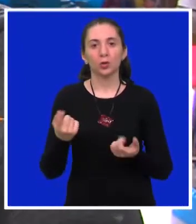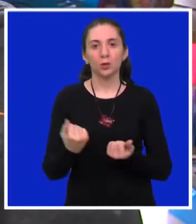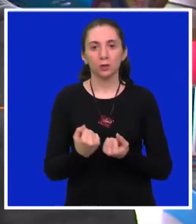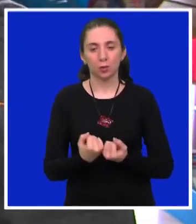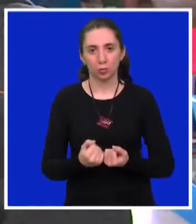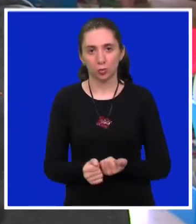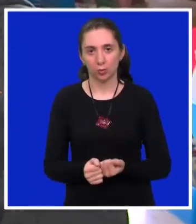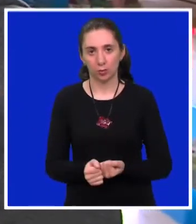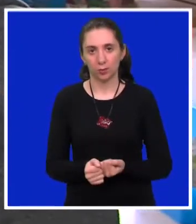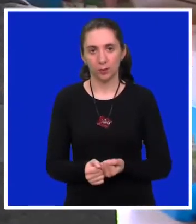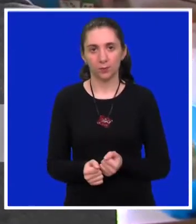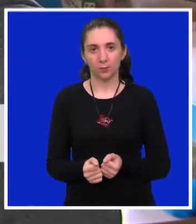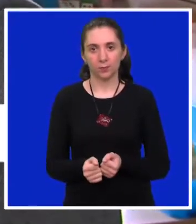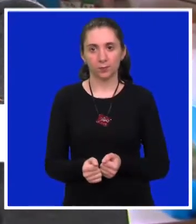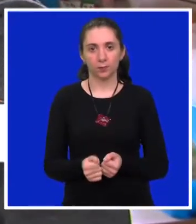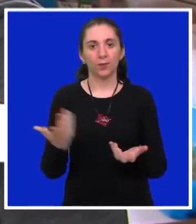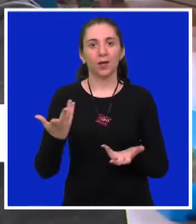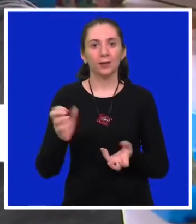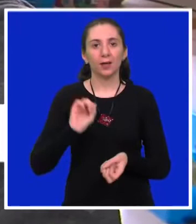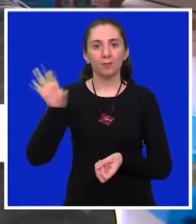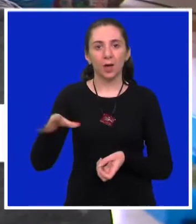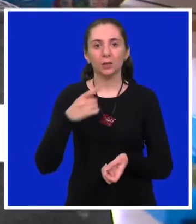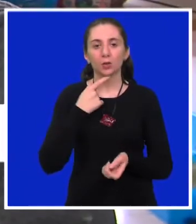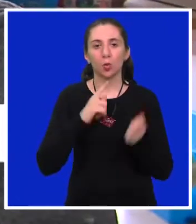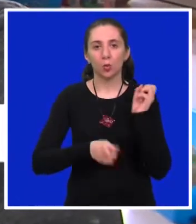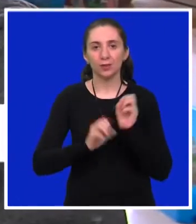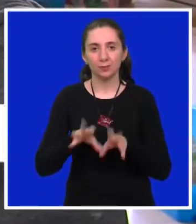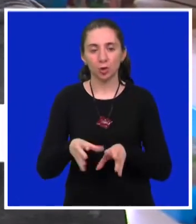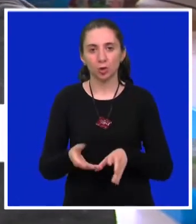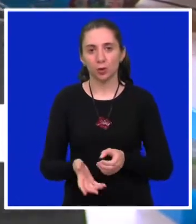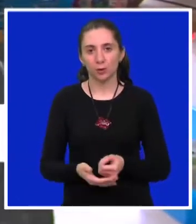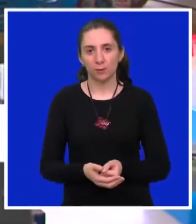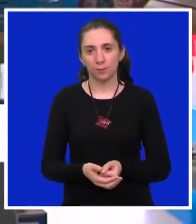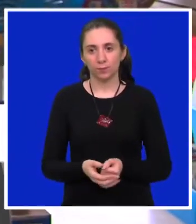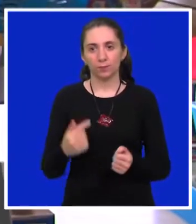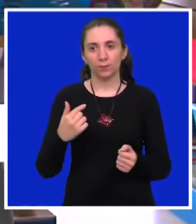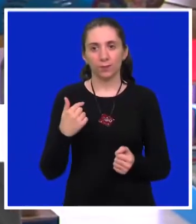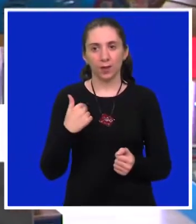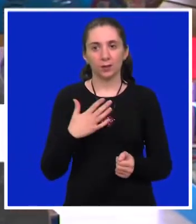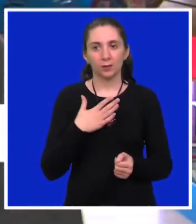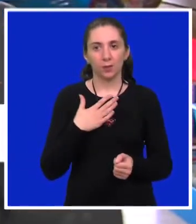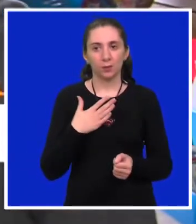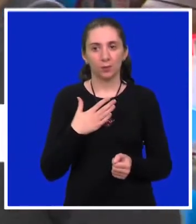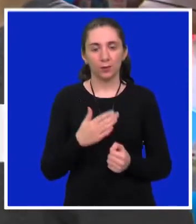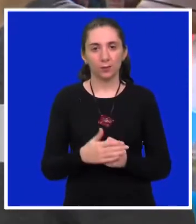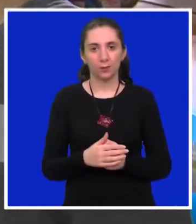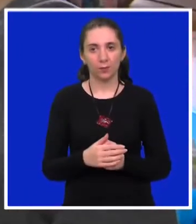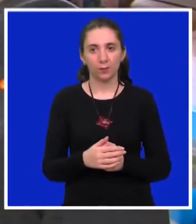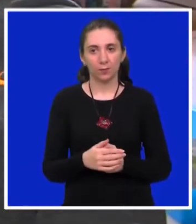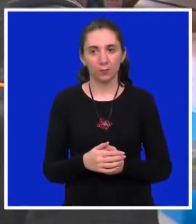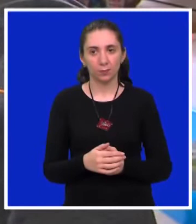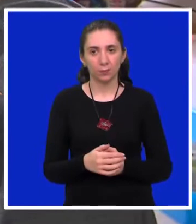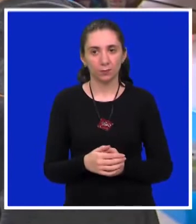Što si naučio? Gdje se baca koje smeće? Ja sam imao